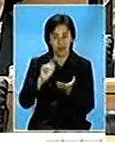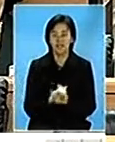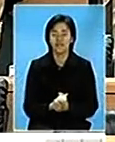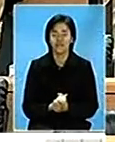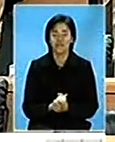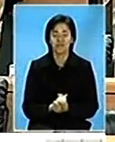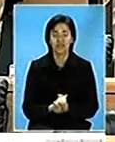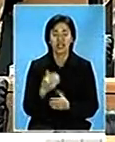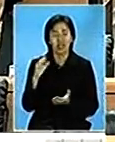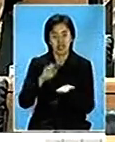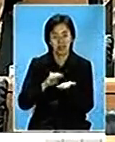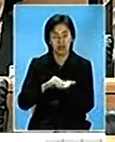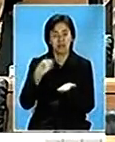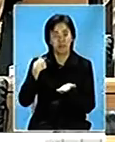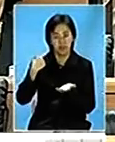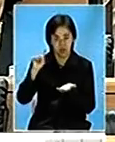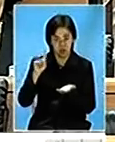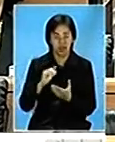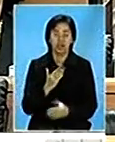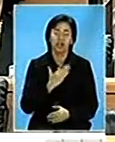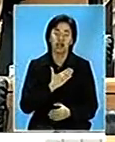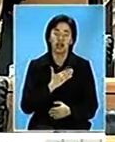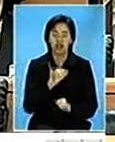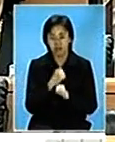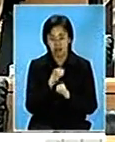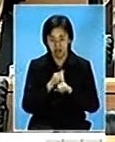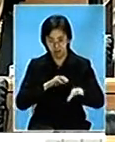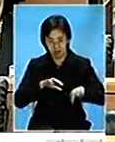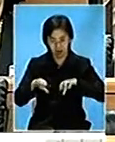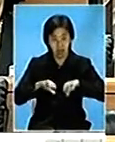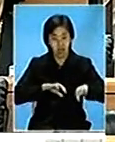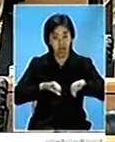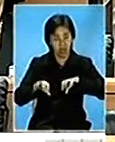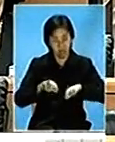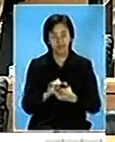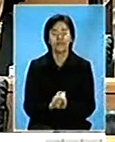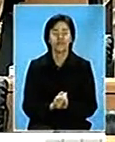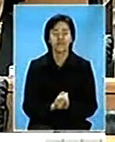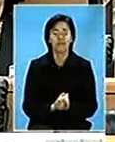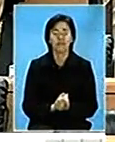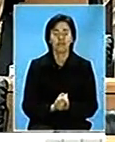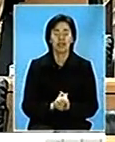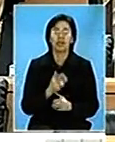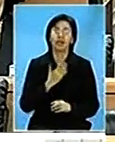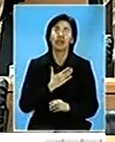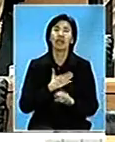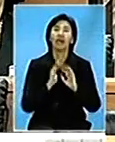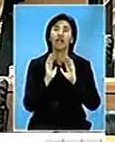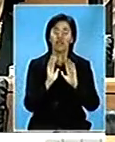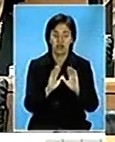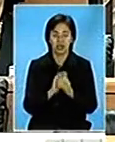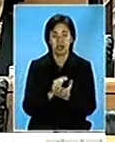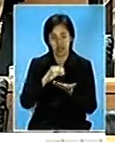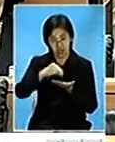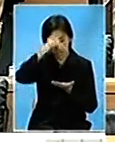นเรื่องราวที่ทำกันในส่วนงานของผู้บริหารแต่ว่าในเรื่องของความเป็นจริงนั้นดิฉันอยากจะฝากว่าเด็ก